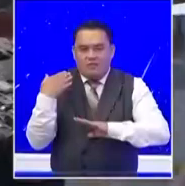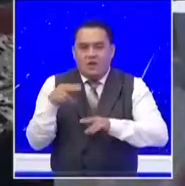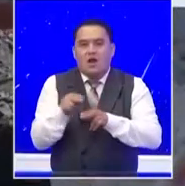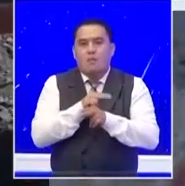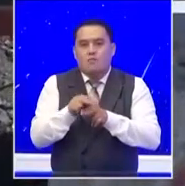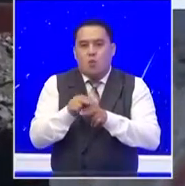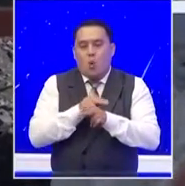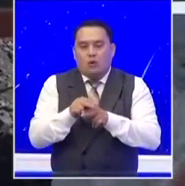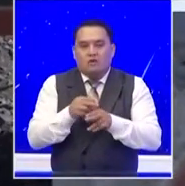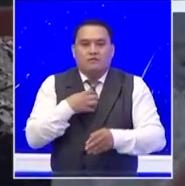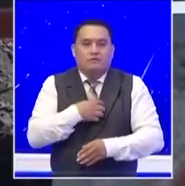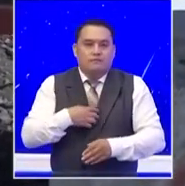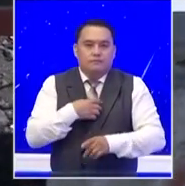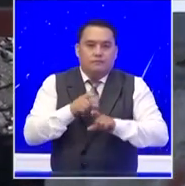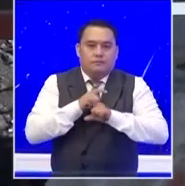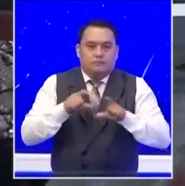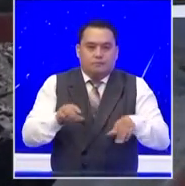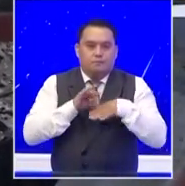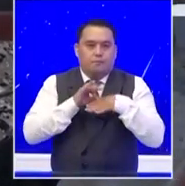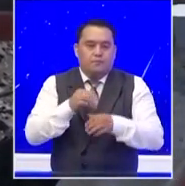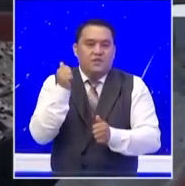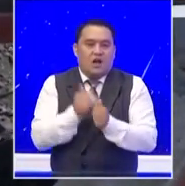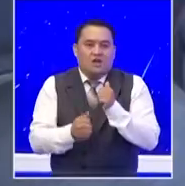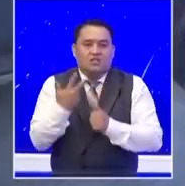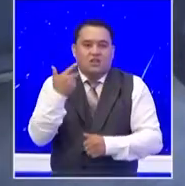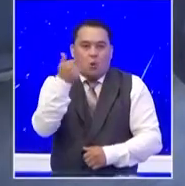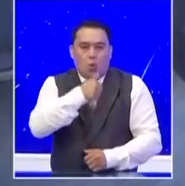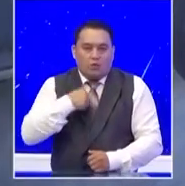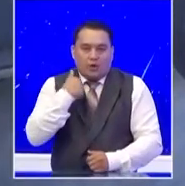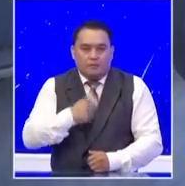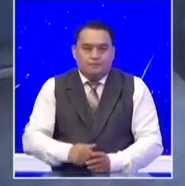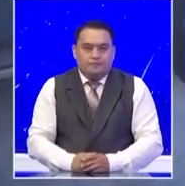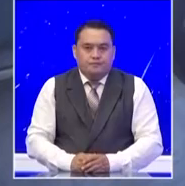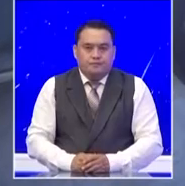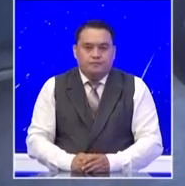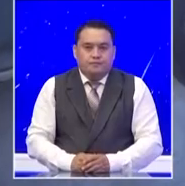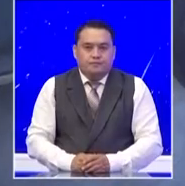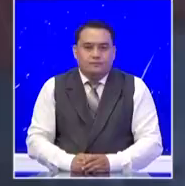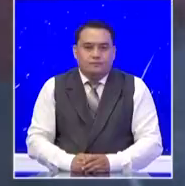капитальный ремонт стратегически важного объекта должен проводиться каждые 3 года.